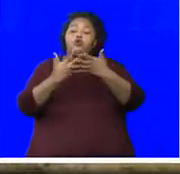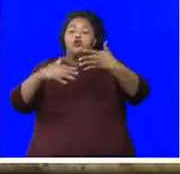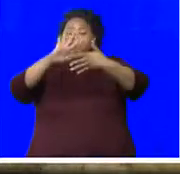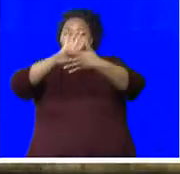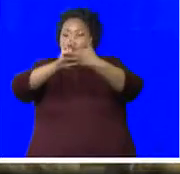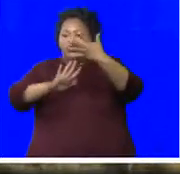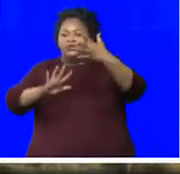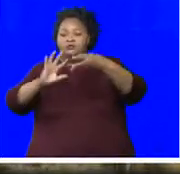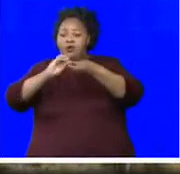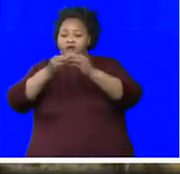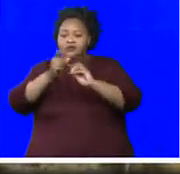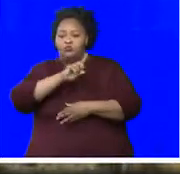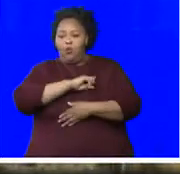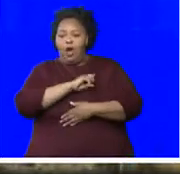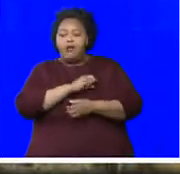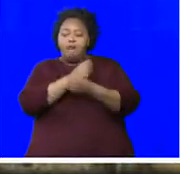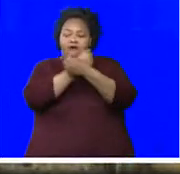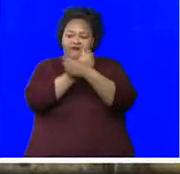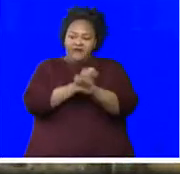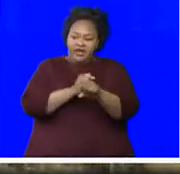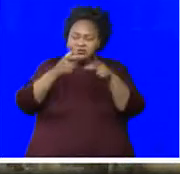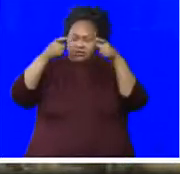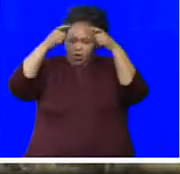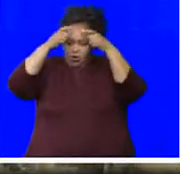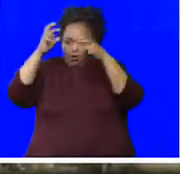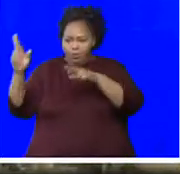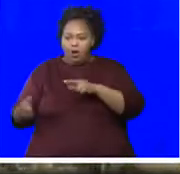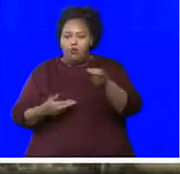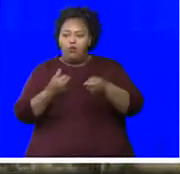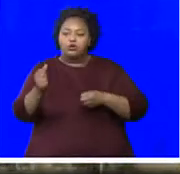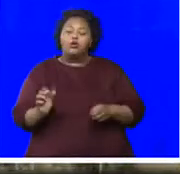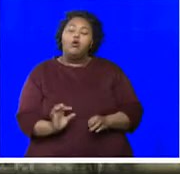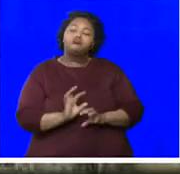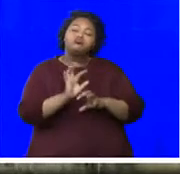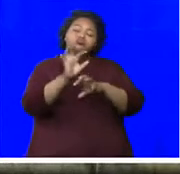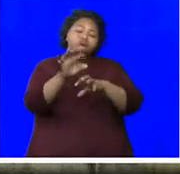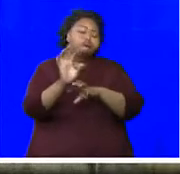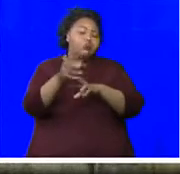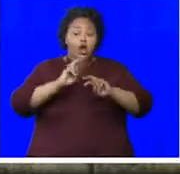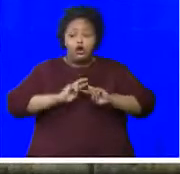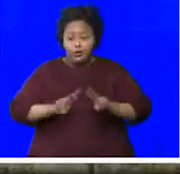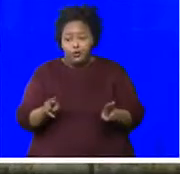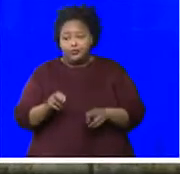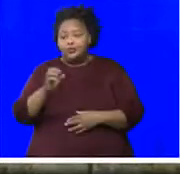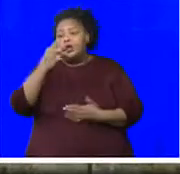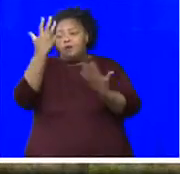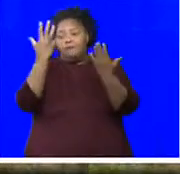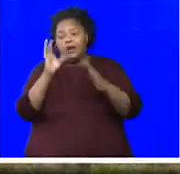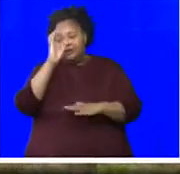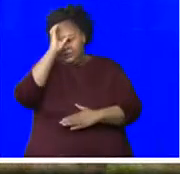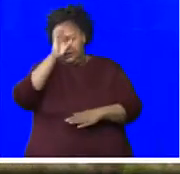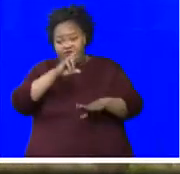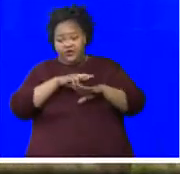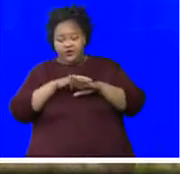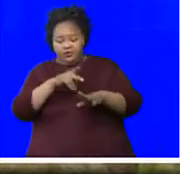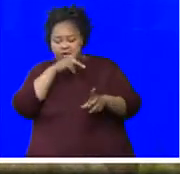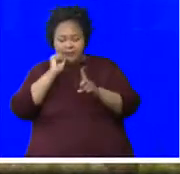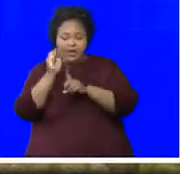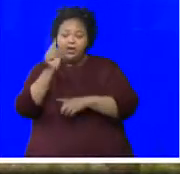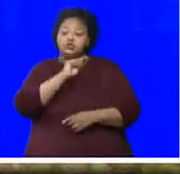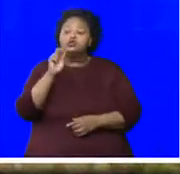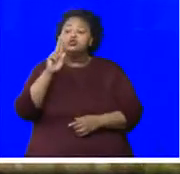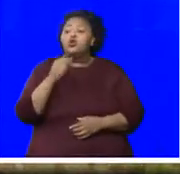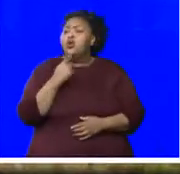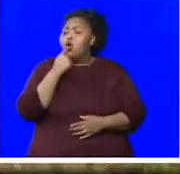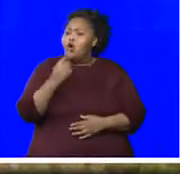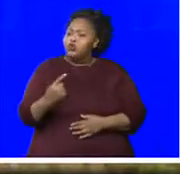yona imfuyo kuya emgwaqweni bucopho wasethundini Samora Zuluthi lokulokwentiwe lomango kuhle njengoba yona